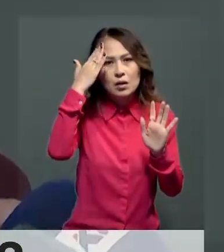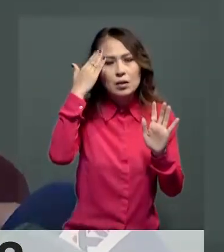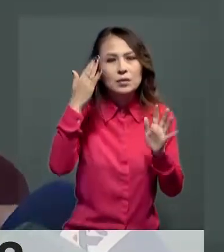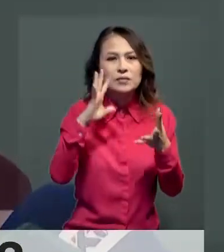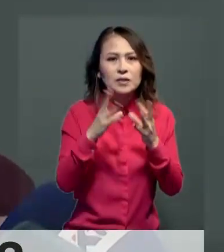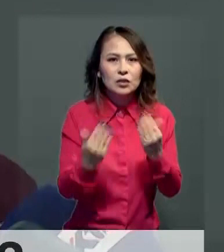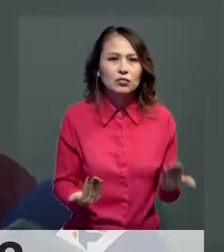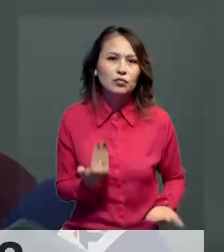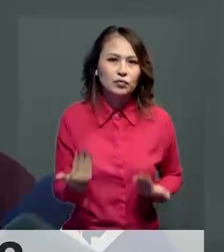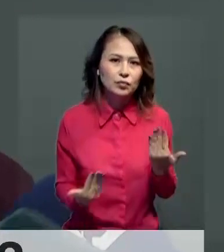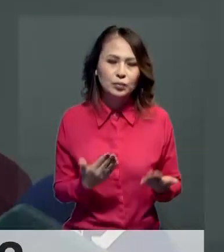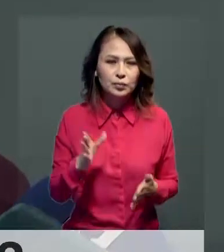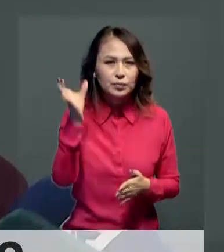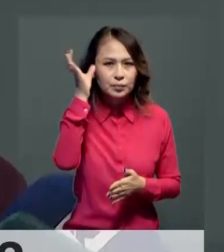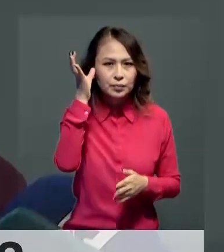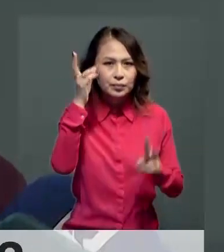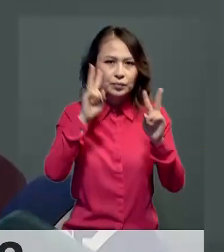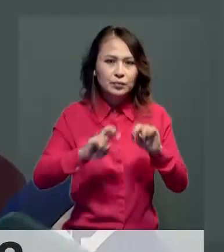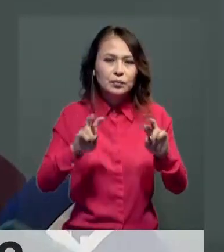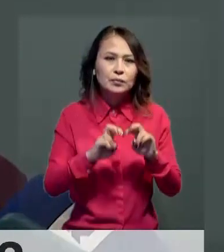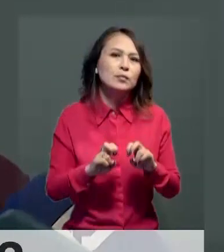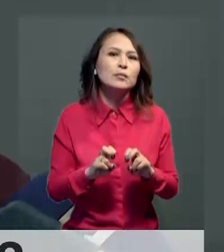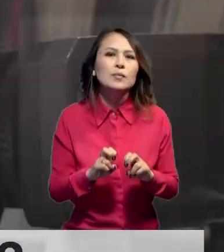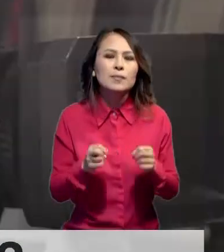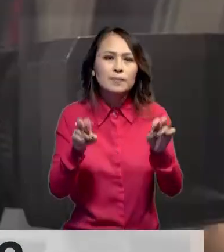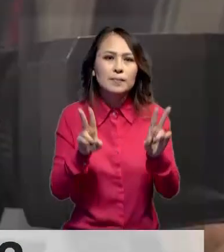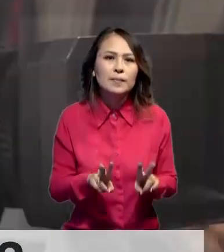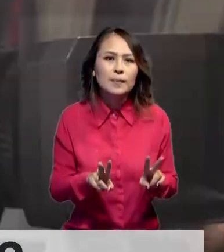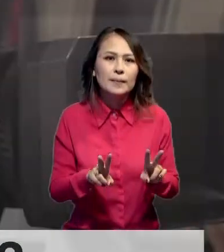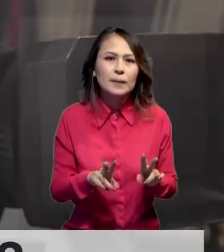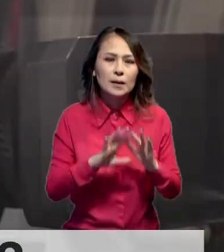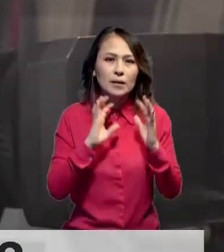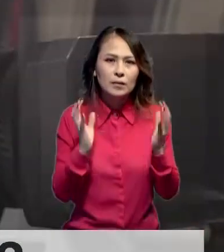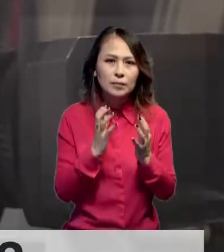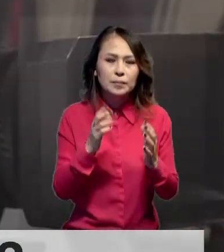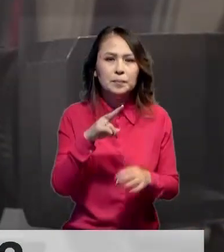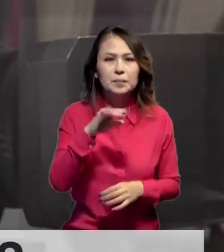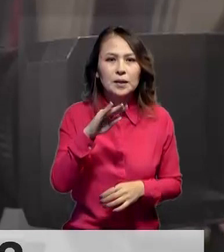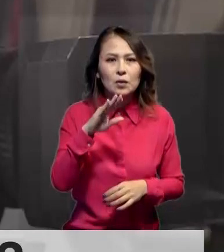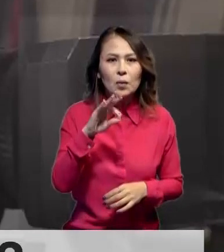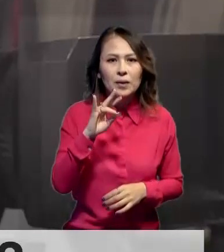тірідей ұстайды. Ол жаңағы ғылыми зерттеу институттардың мамандарымен. Питомниктер бар, Батыс